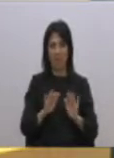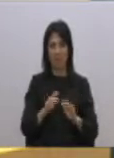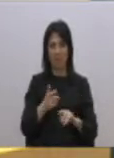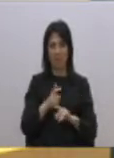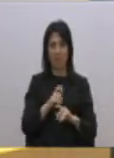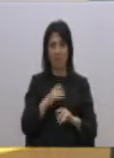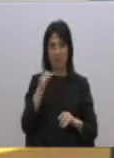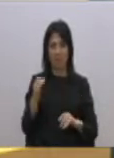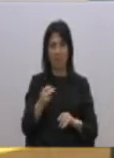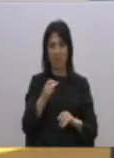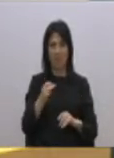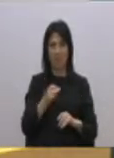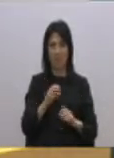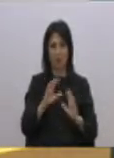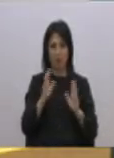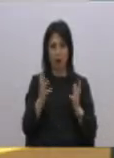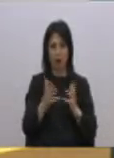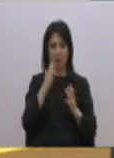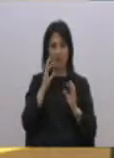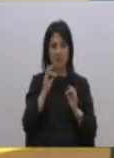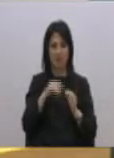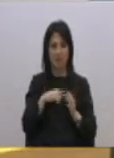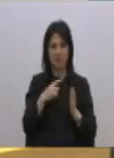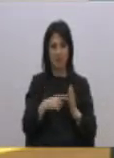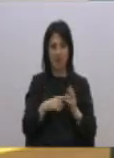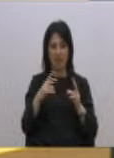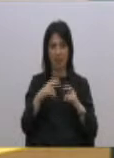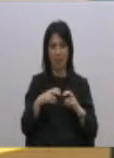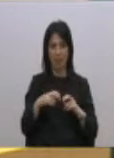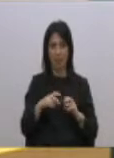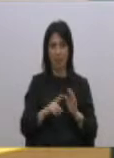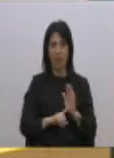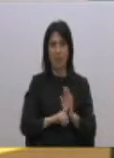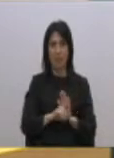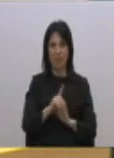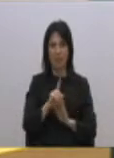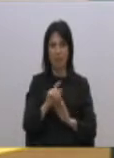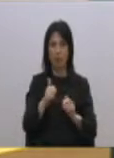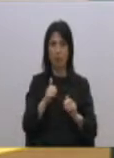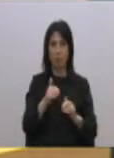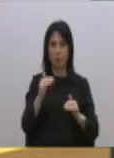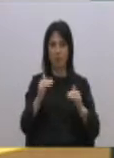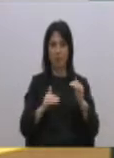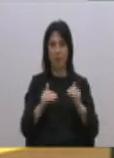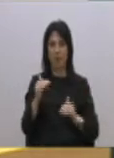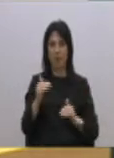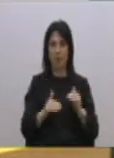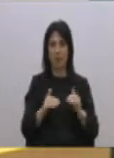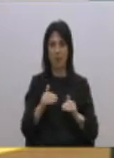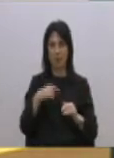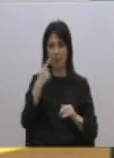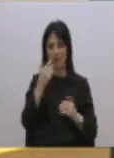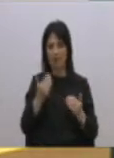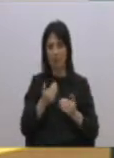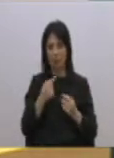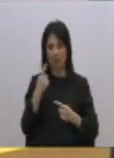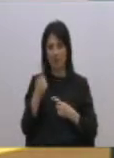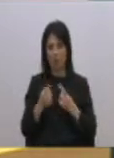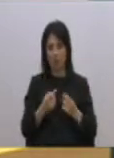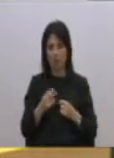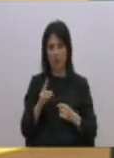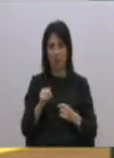ძალიან საინტერესო კომპლექსურ სამართლებრივ საკითხებს ვიხილავდით. დაწყებული, როგორ უნდა დაბალანსდეს პირად ცხოვრების ინფორმაცია